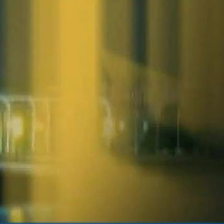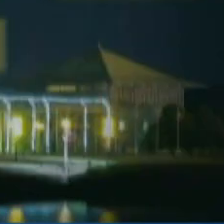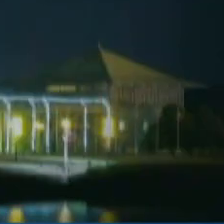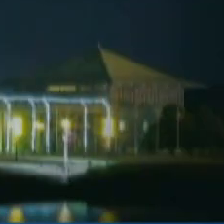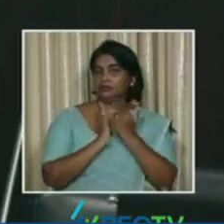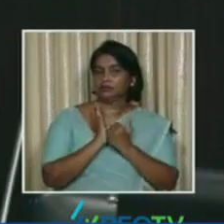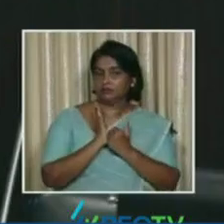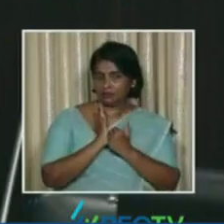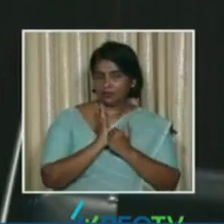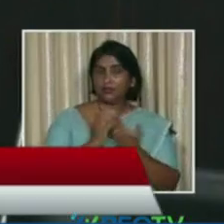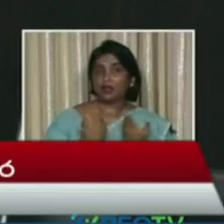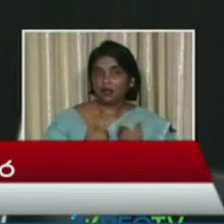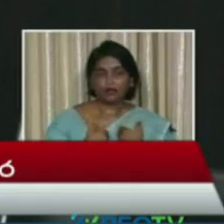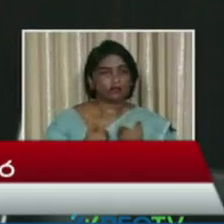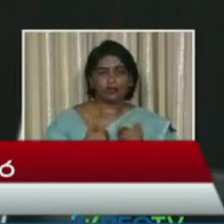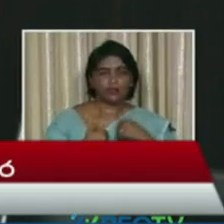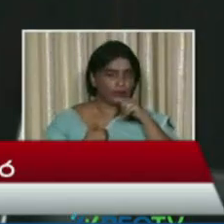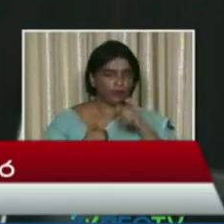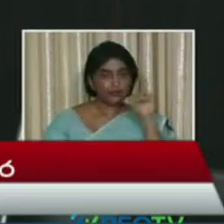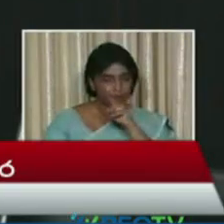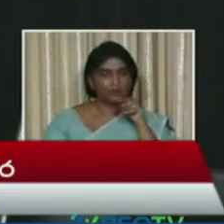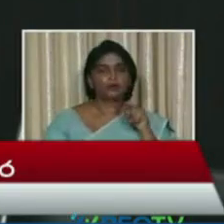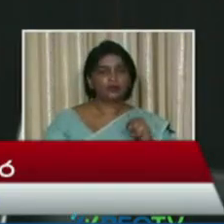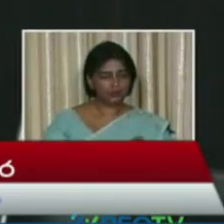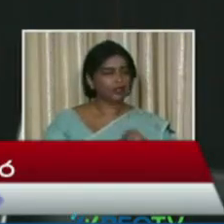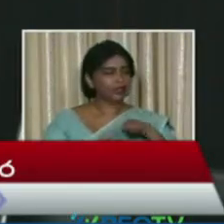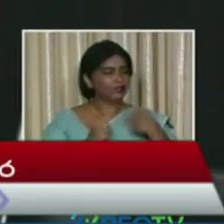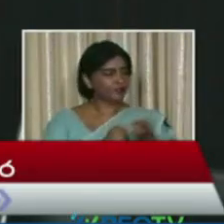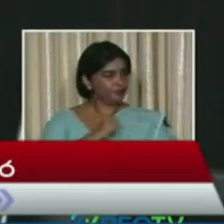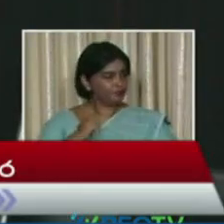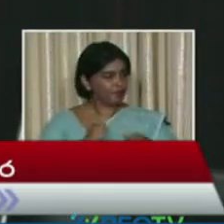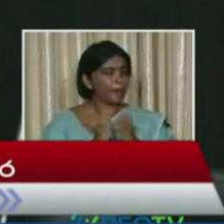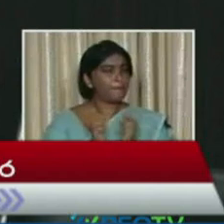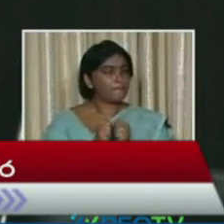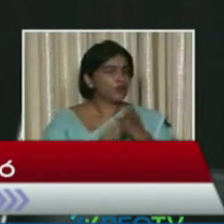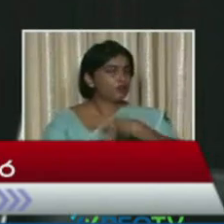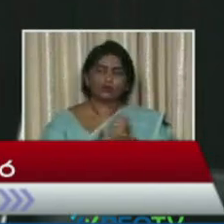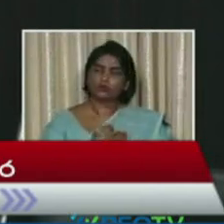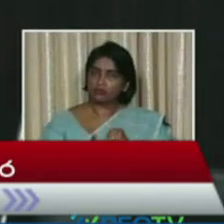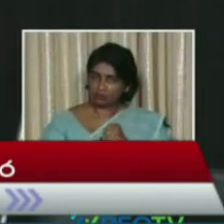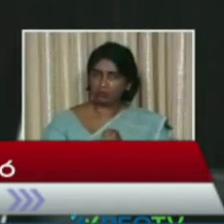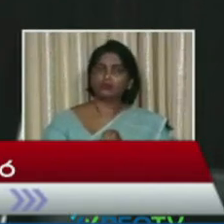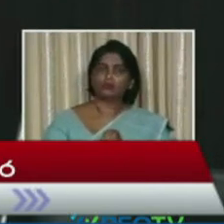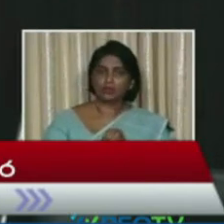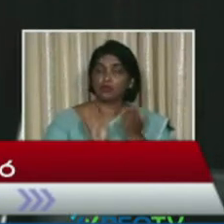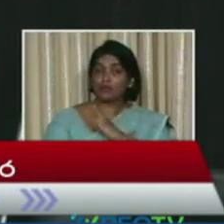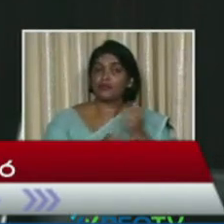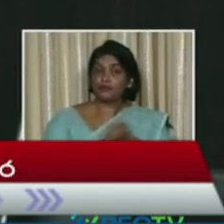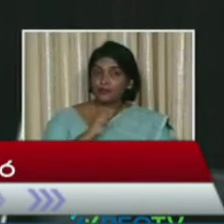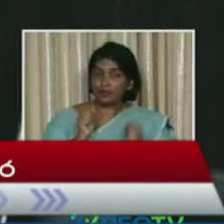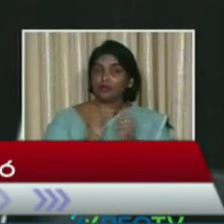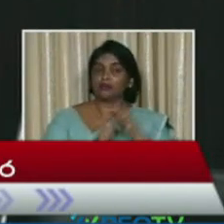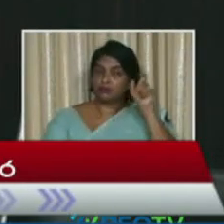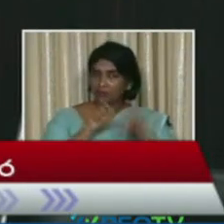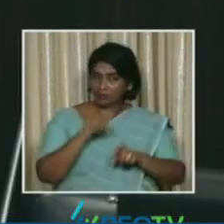Janadhipati. අපි කිසිම දෙයක් දැන් මලින් දෙන්නේ නැහැ එන යල කන්නේ මඩපෝර සියලුම ගොවීන් වෙත ගිය මහ කන්නේ වැඩ කරපු ගොවීන්